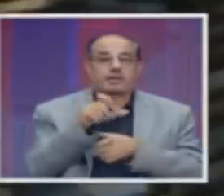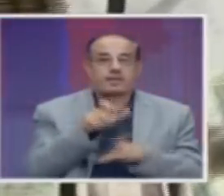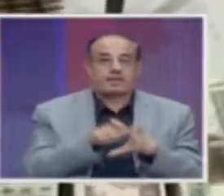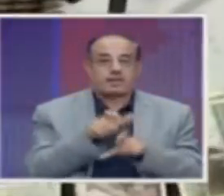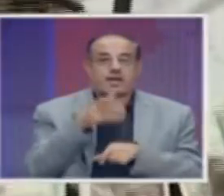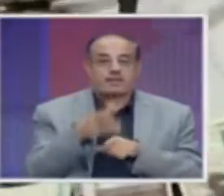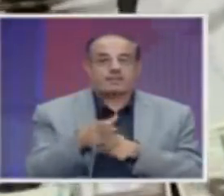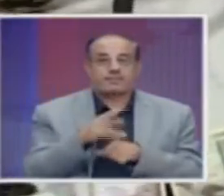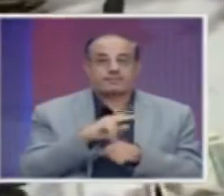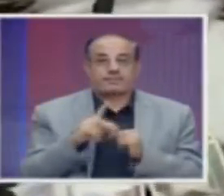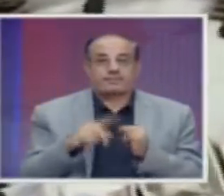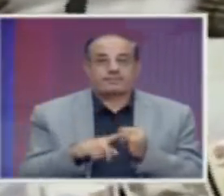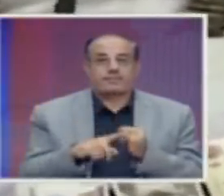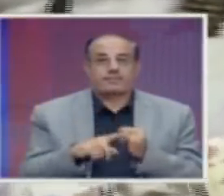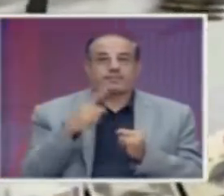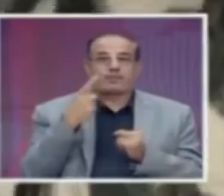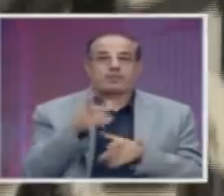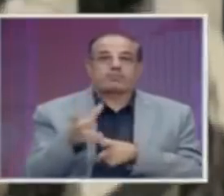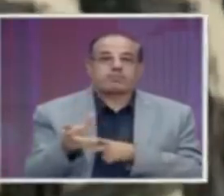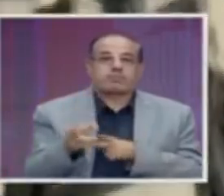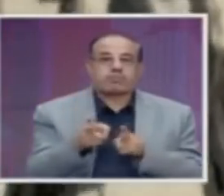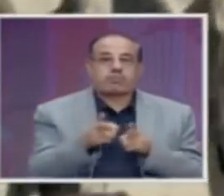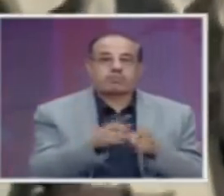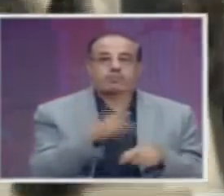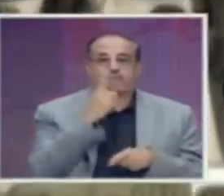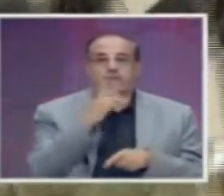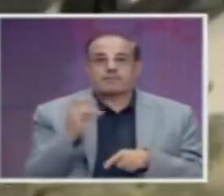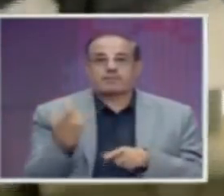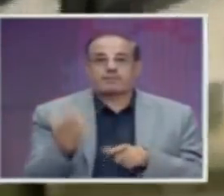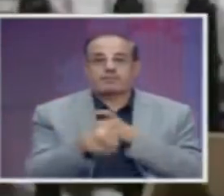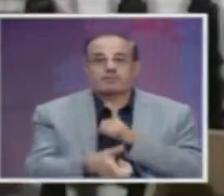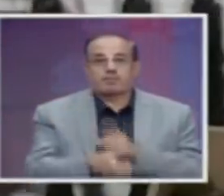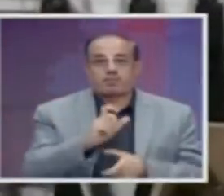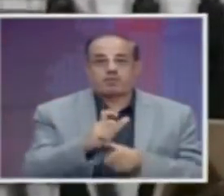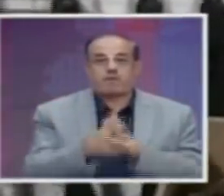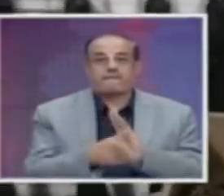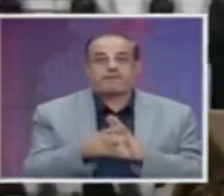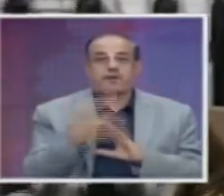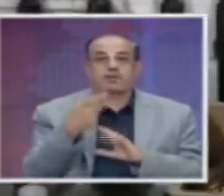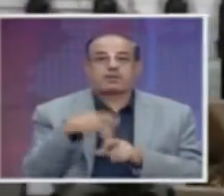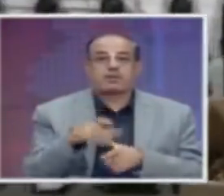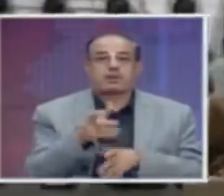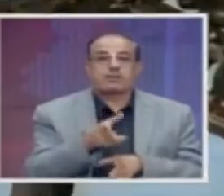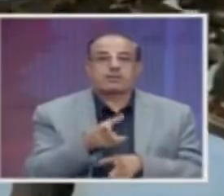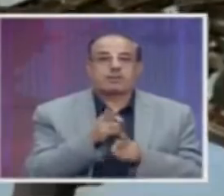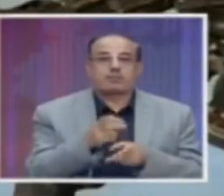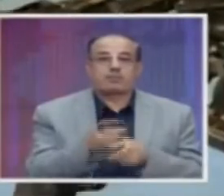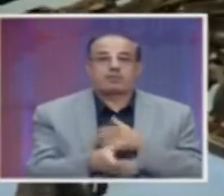ناري، من بينها 1 رشاش و155 بندقية و83 بندقية